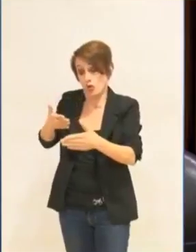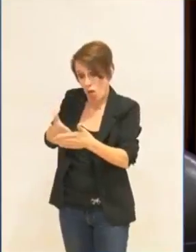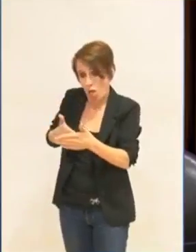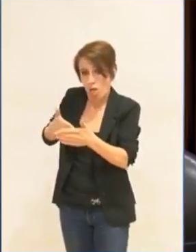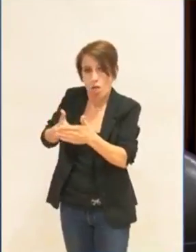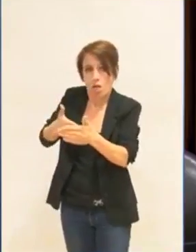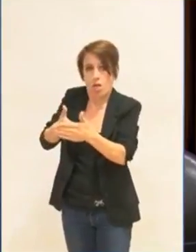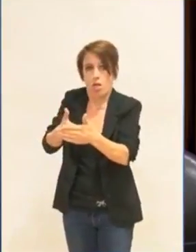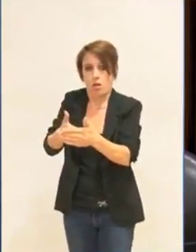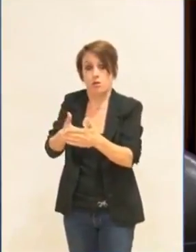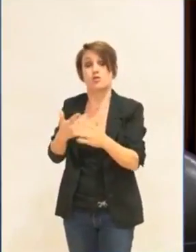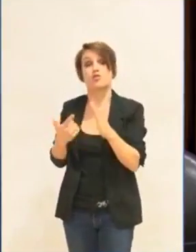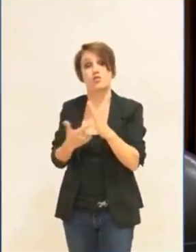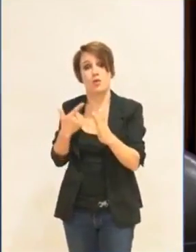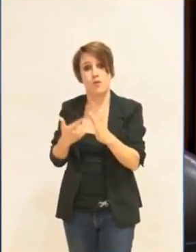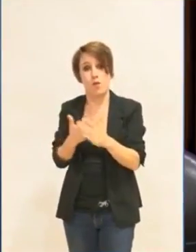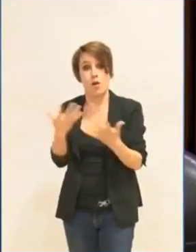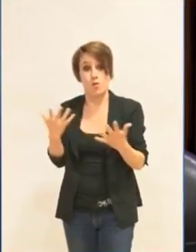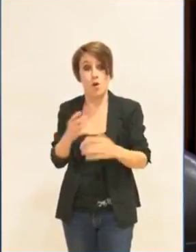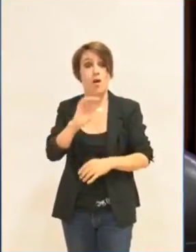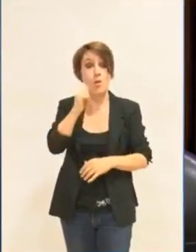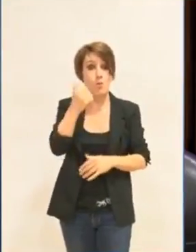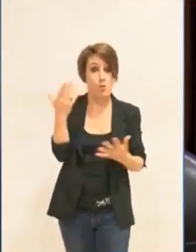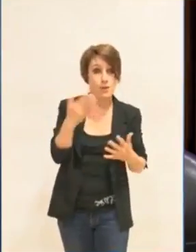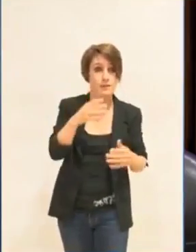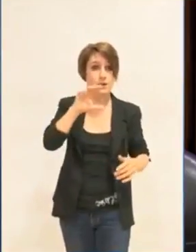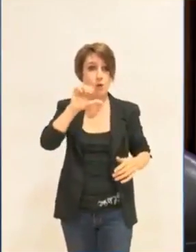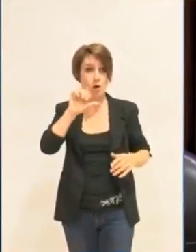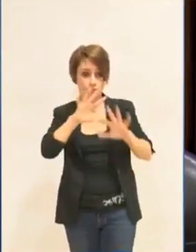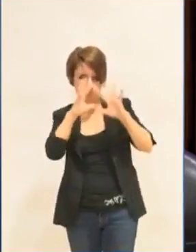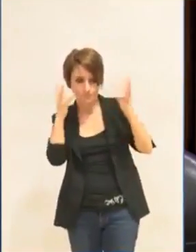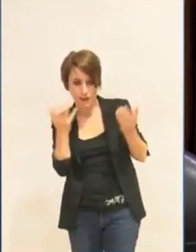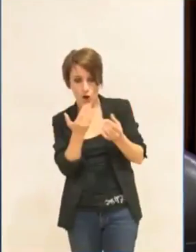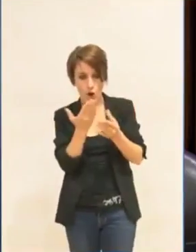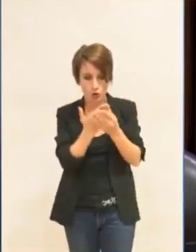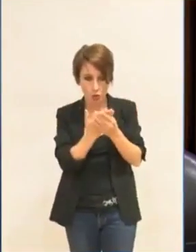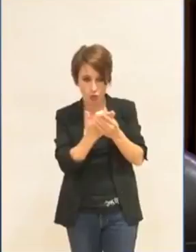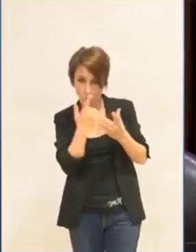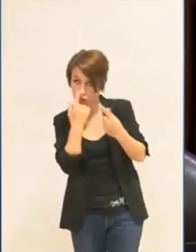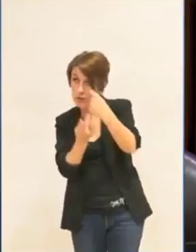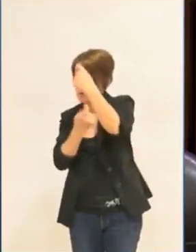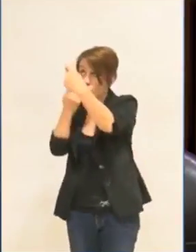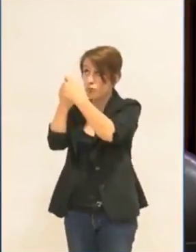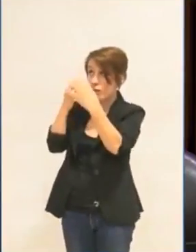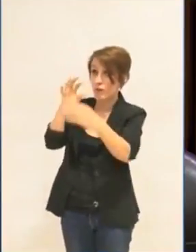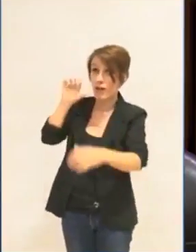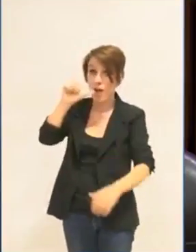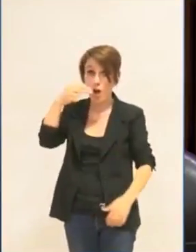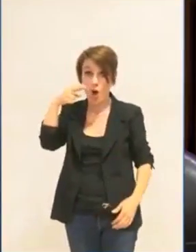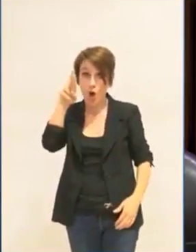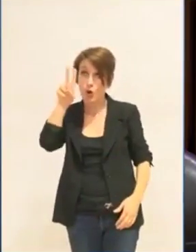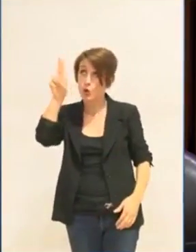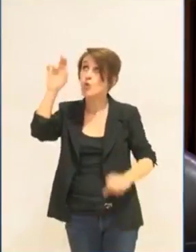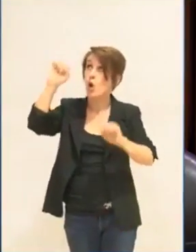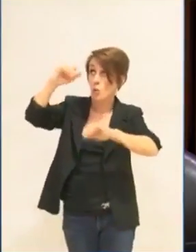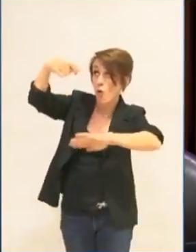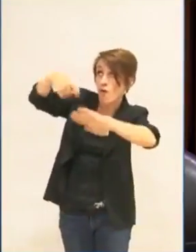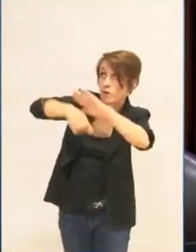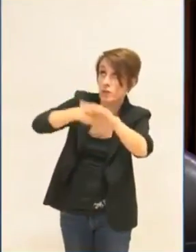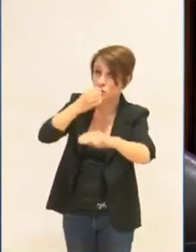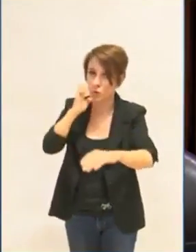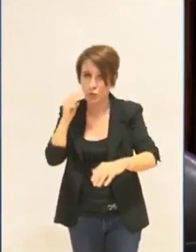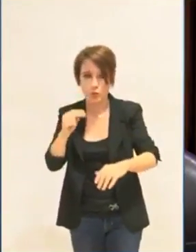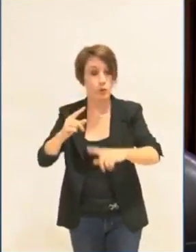La première qui était de vérifier que pour l'ANRU, l'ensemble du dossier puisse faire l'objet de financement, ce qui n'a pas toujours été très simple dans